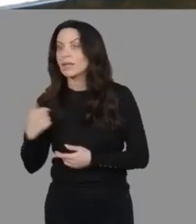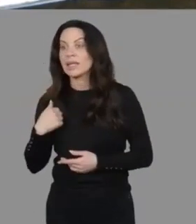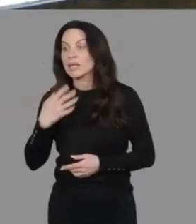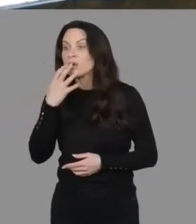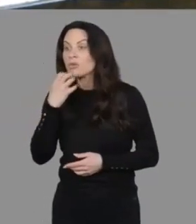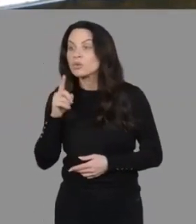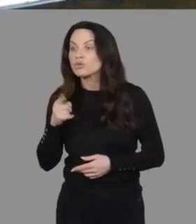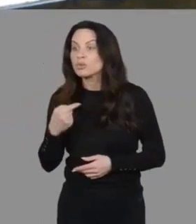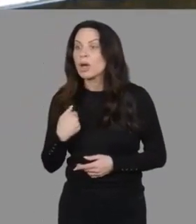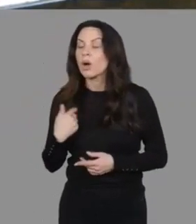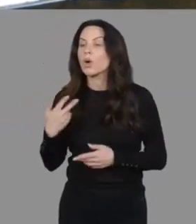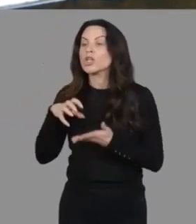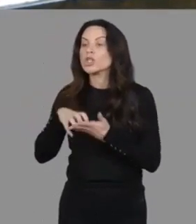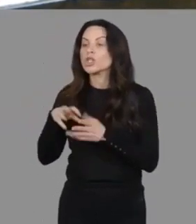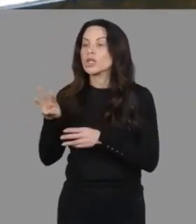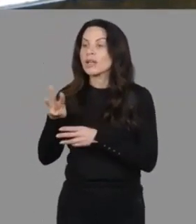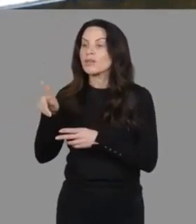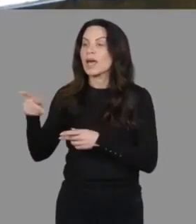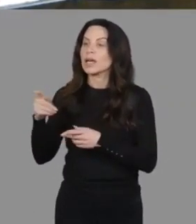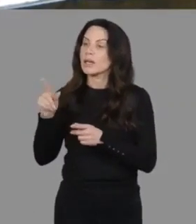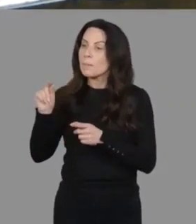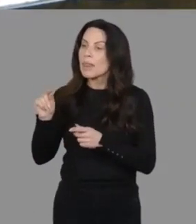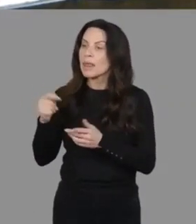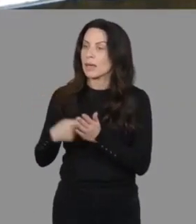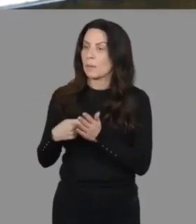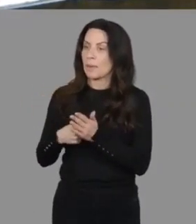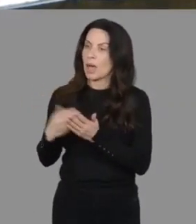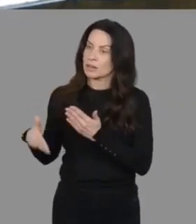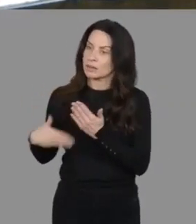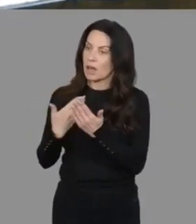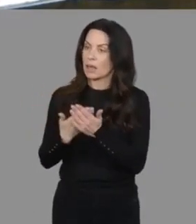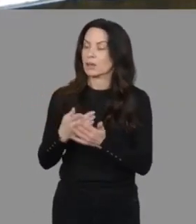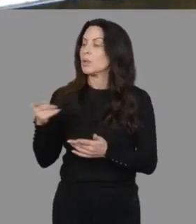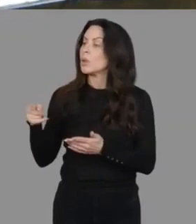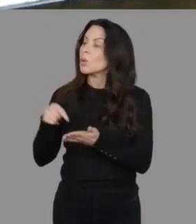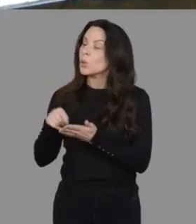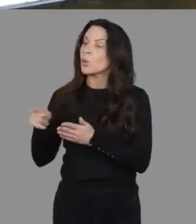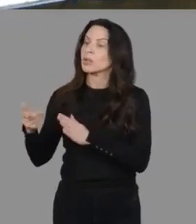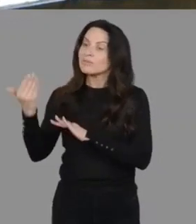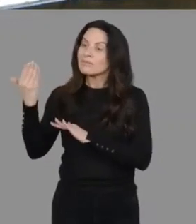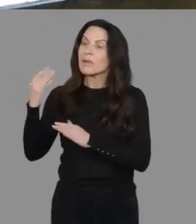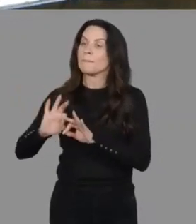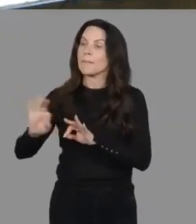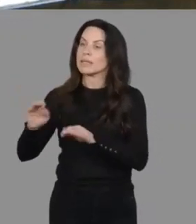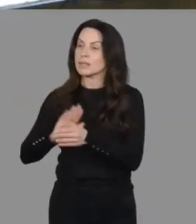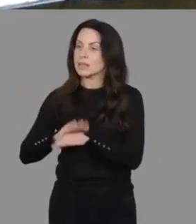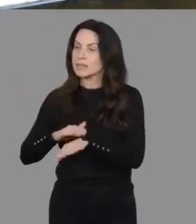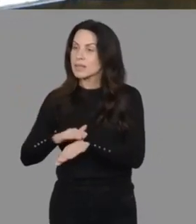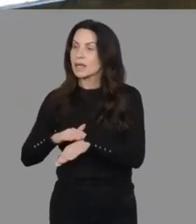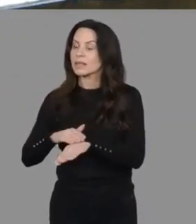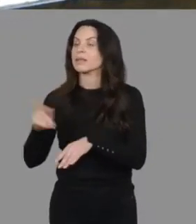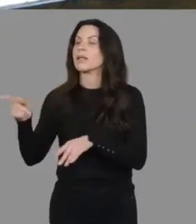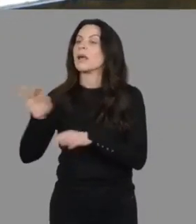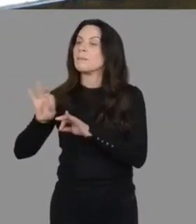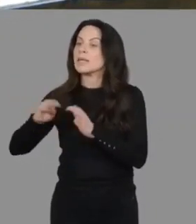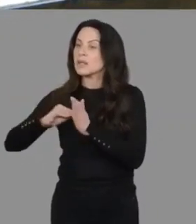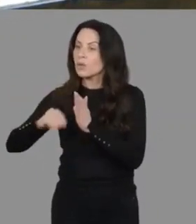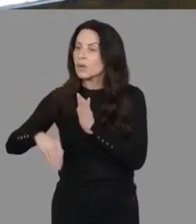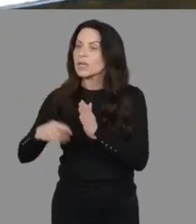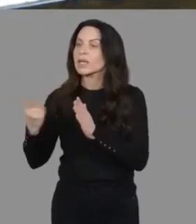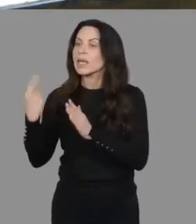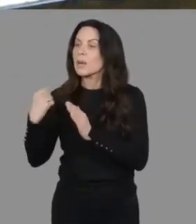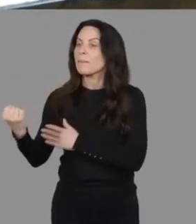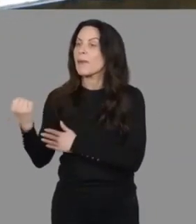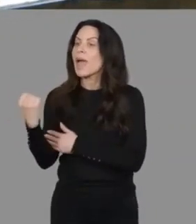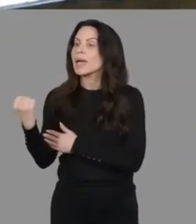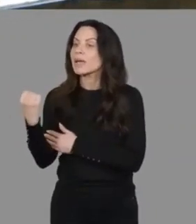Stadtwerke günstigere Preise anbieten könnten, weil sie zu besseren Zeiten bessere Verträge auf dem Energiemarkt, langfristigere Verträge